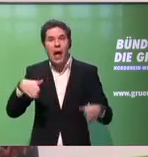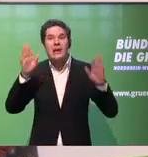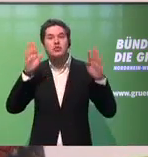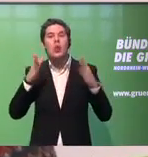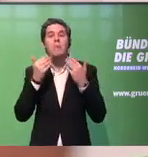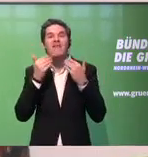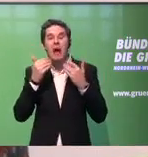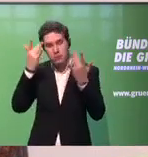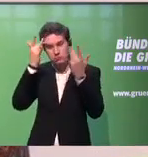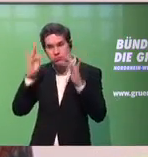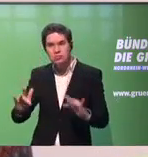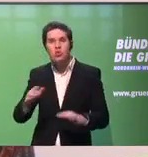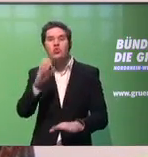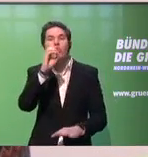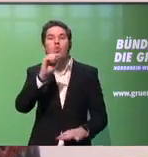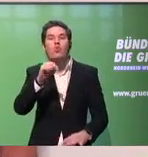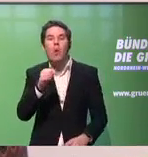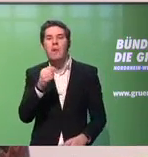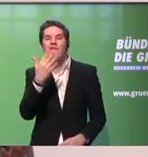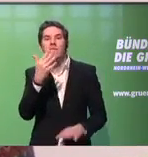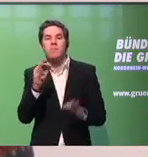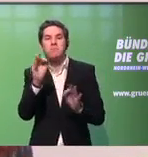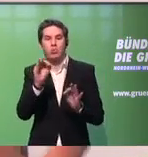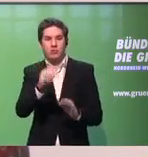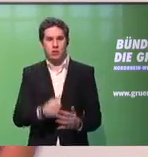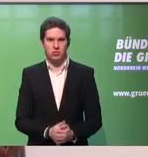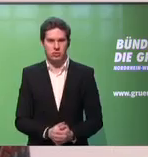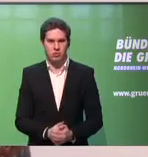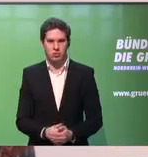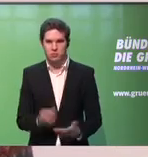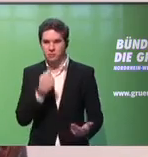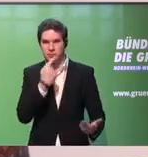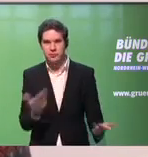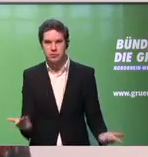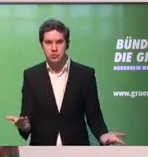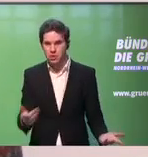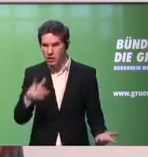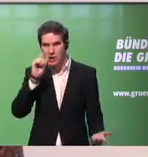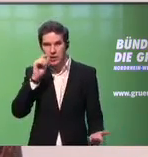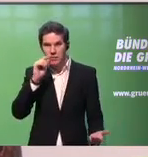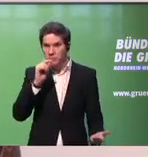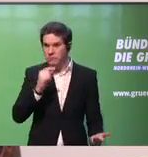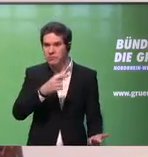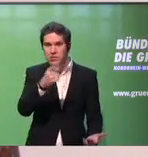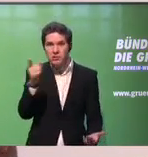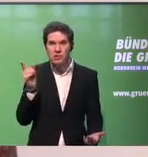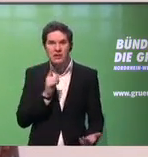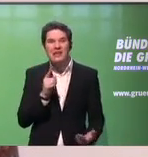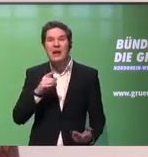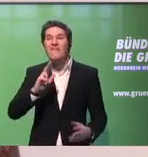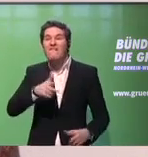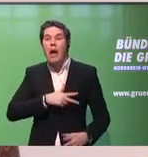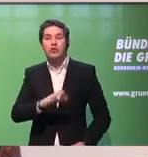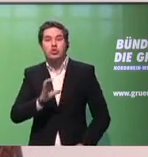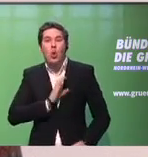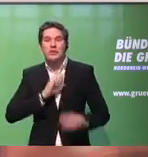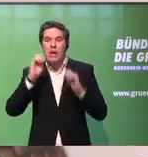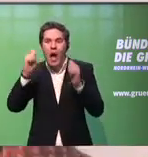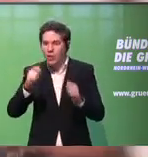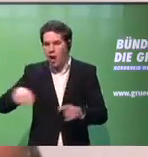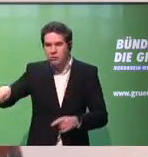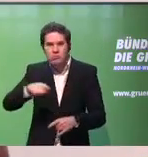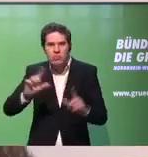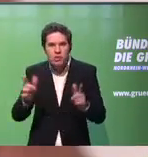bei 0,5% derjenigen, und das sind wenige, die überhaupt in die Lage versetzt werden, einen Antrag zu stellen.